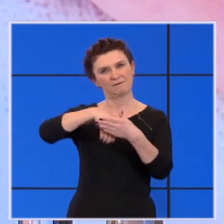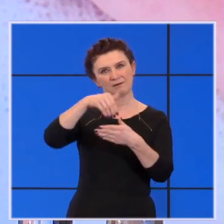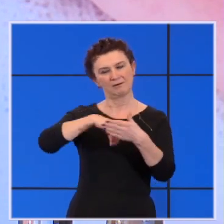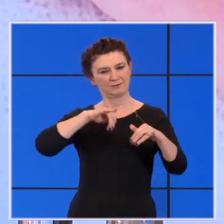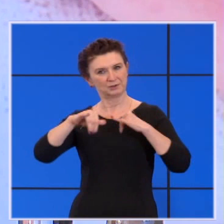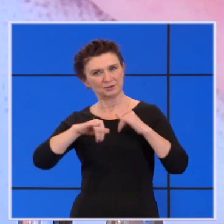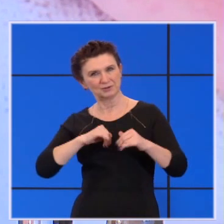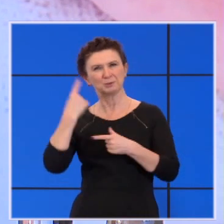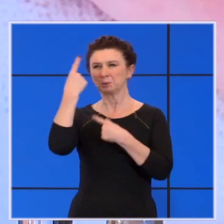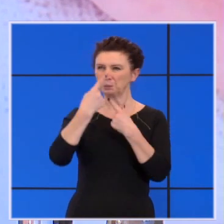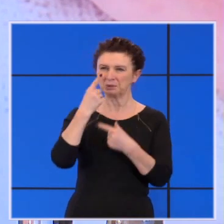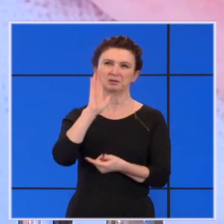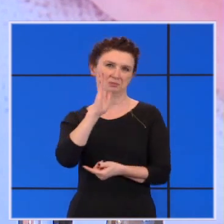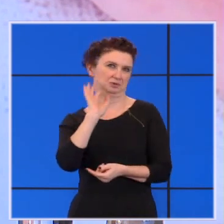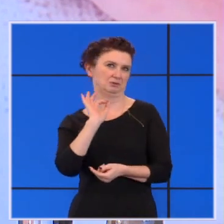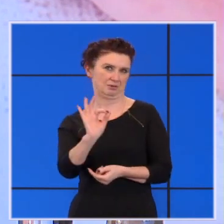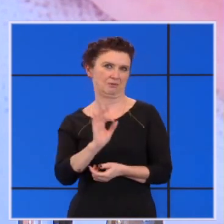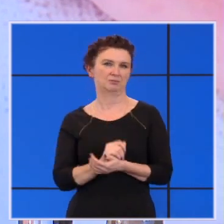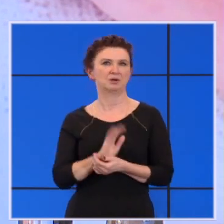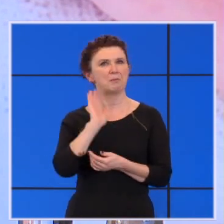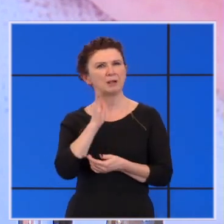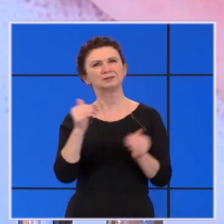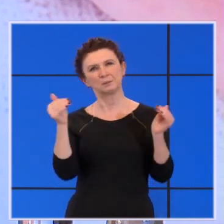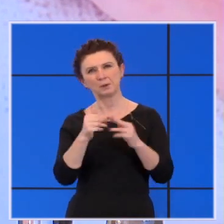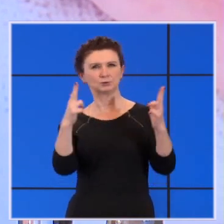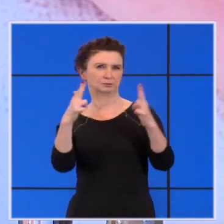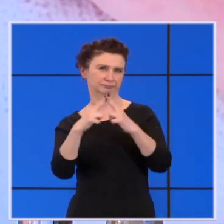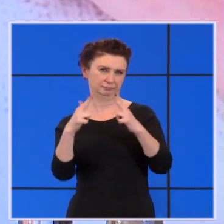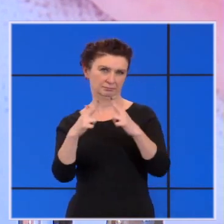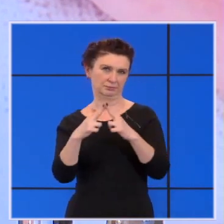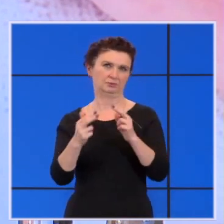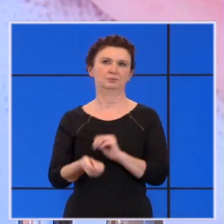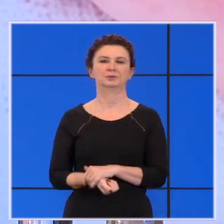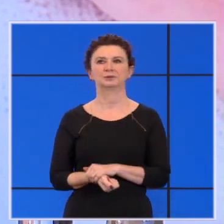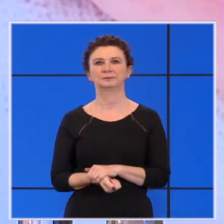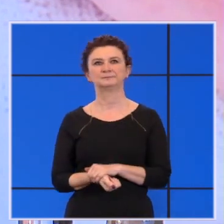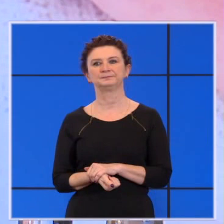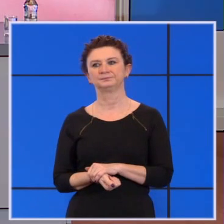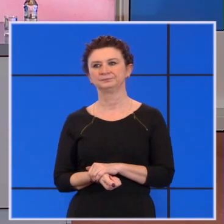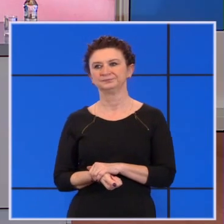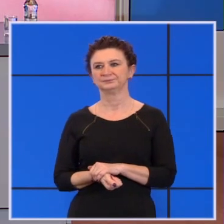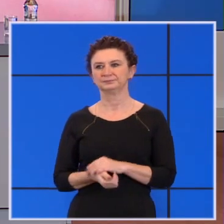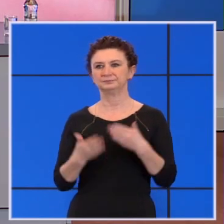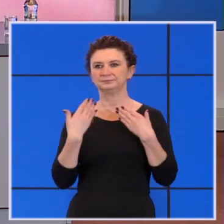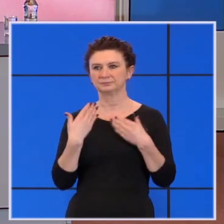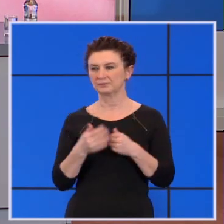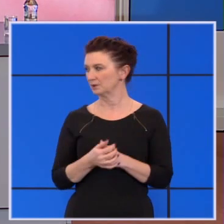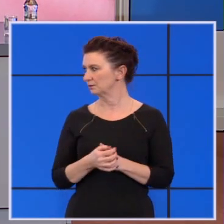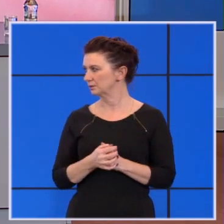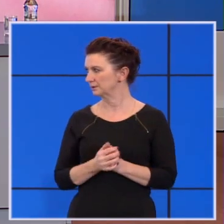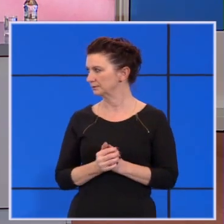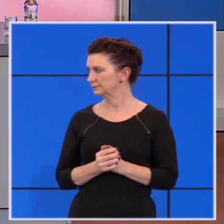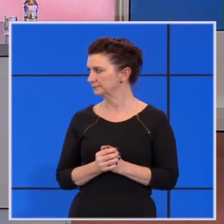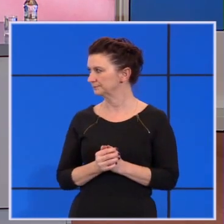do znalezienia kompromisu i przeprowadzenia tej ustawy przez parlament jeszcze w tej kadencji. Dziękuję bardzo. Pani premier, jeszcze miała